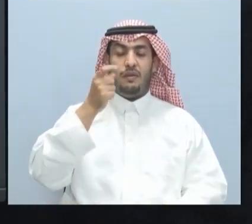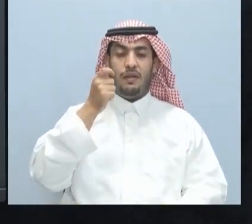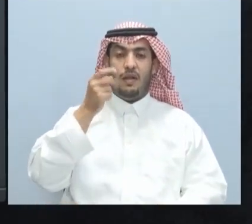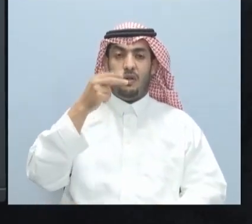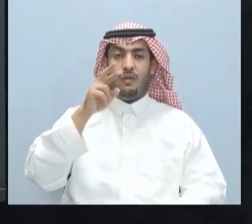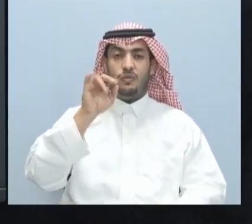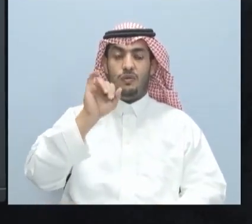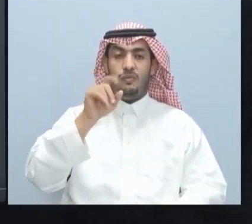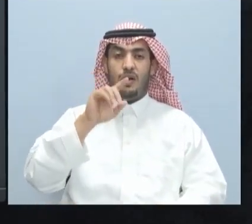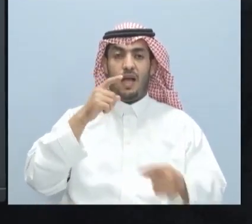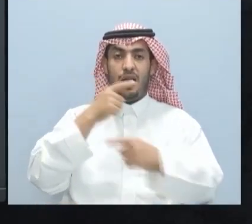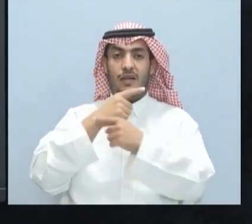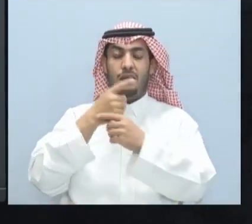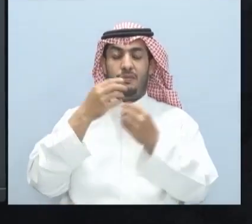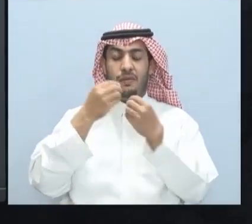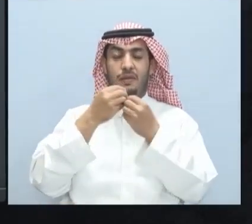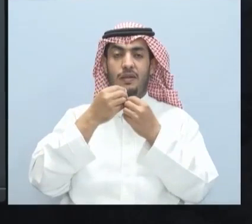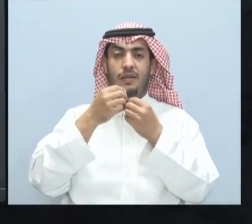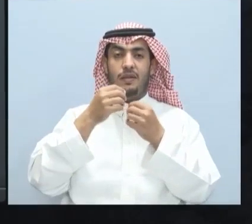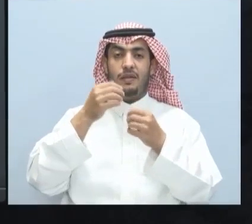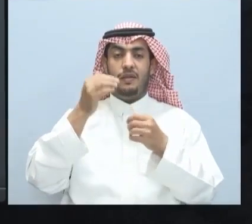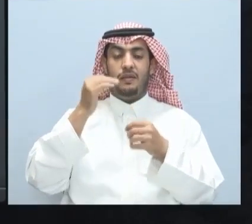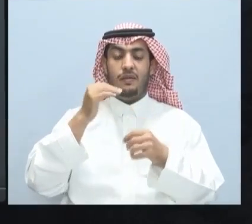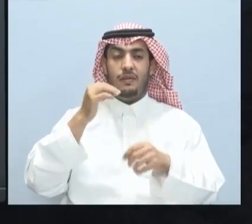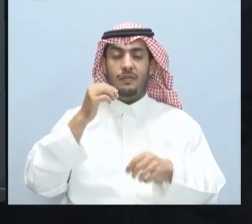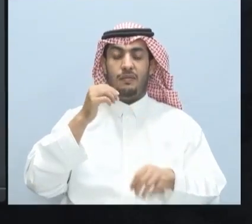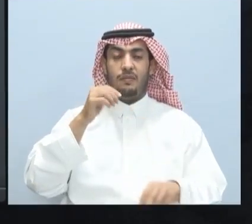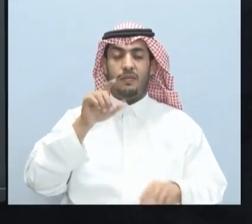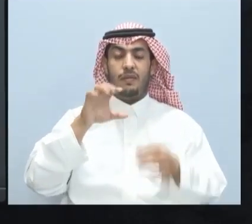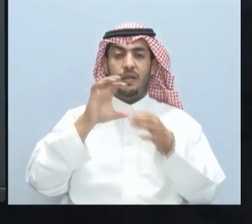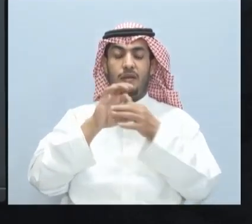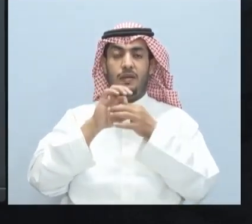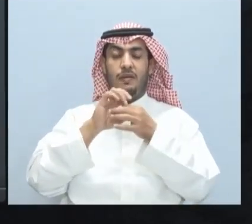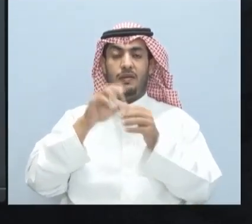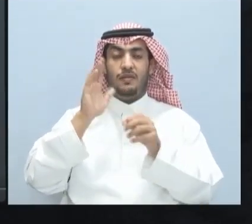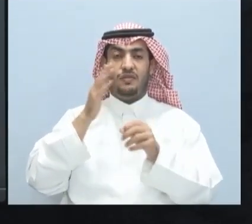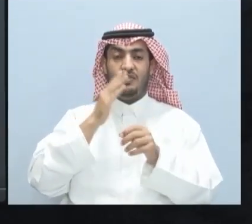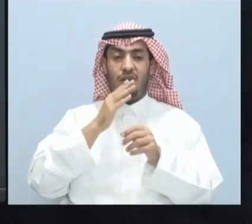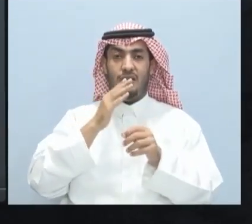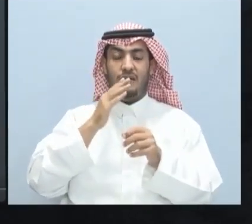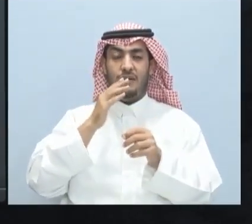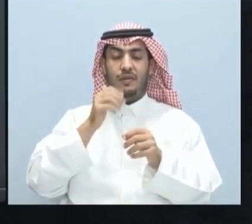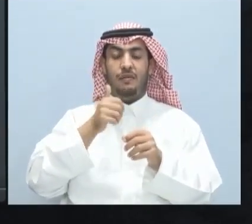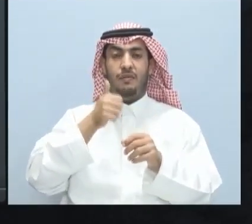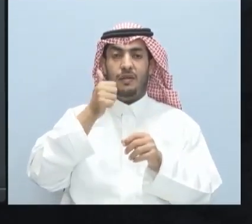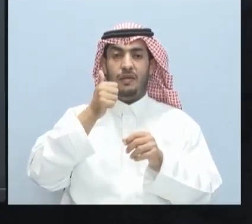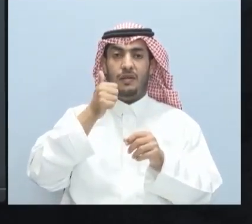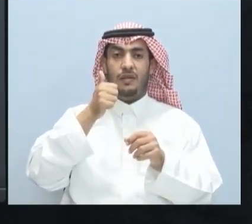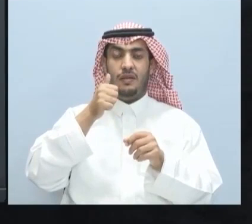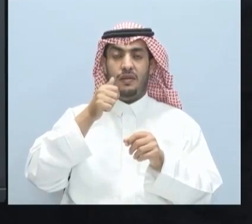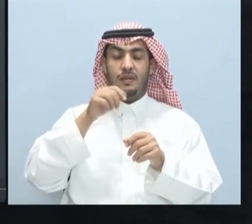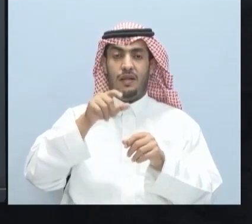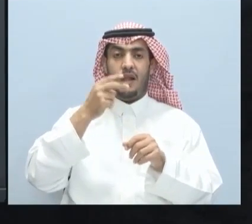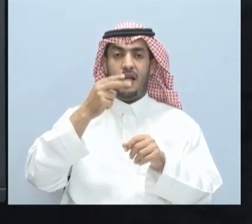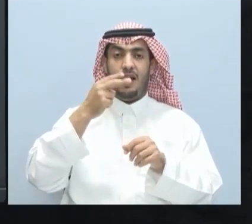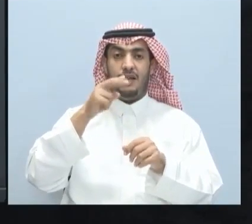وعكس عزوم ومع عقارب الساعه يبدو لي هناك رابط فيما بين اتجاهات العزوم نعم استنتجنا في الحصه السابقه ان